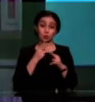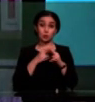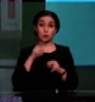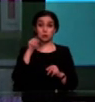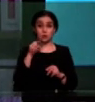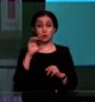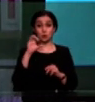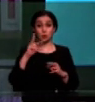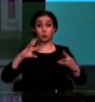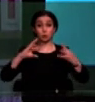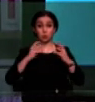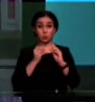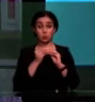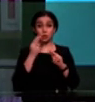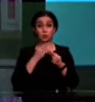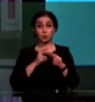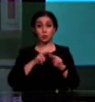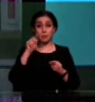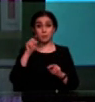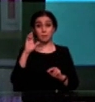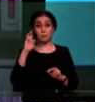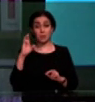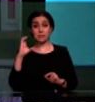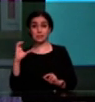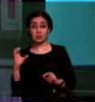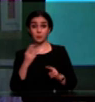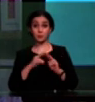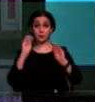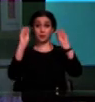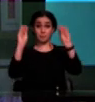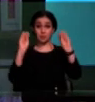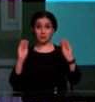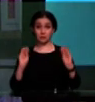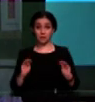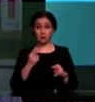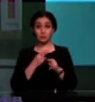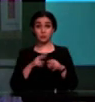будет равна сумме вероятности событий Б и С. Подставляем значение.